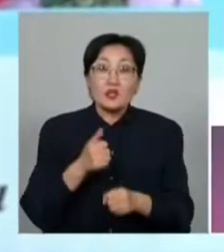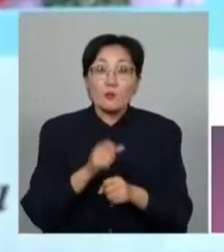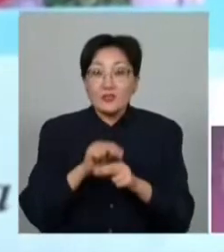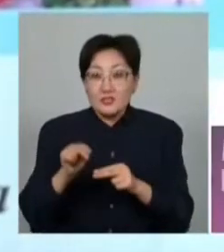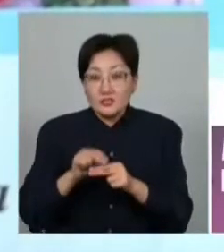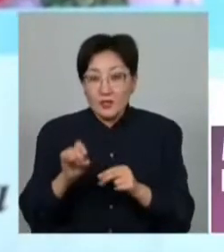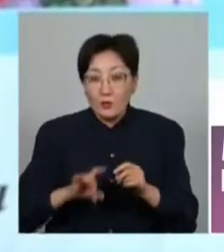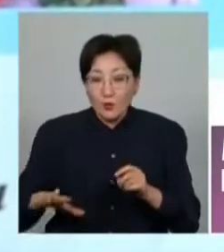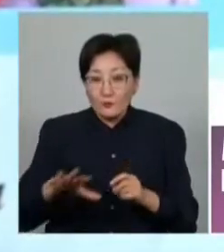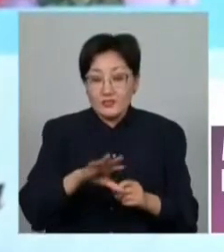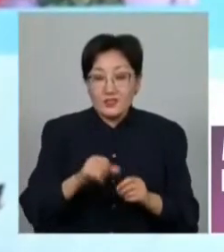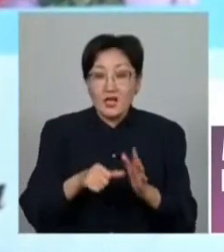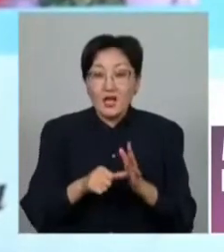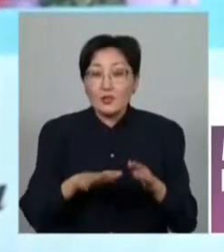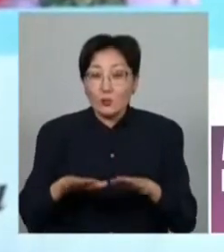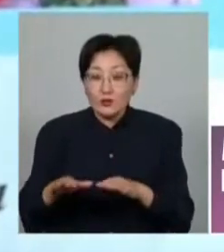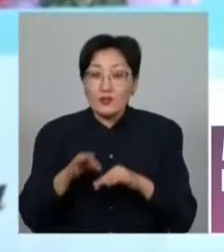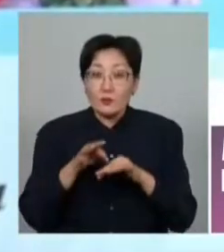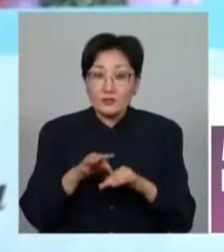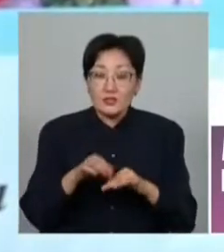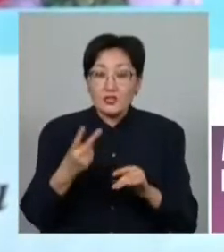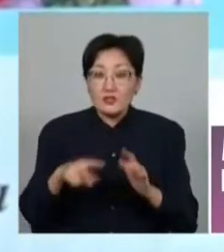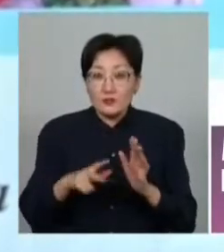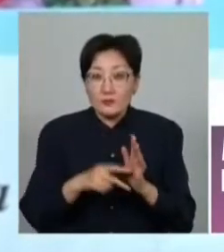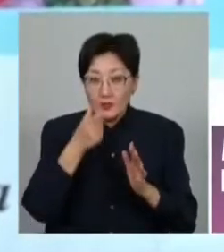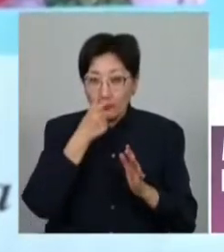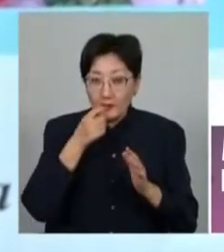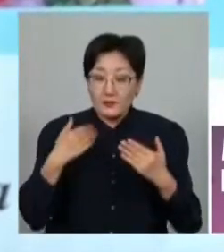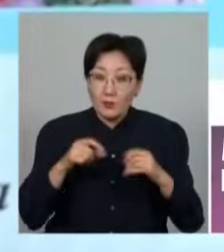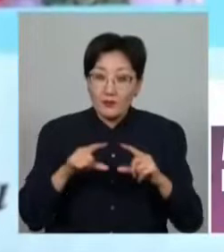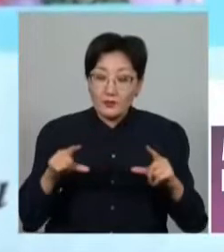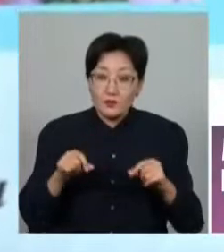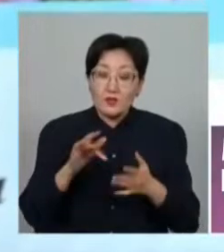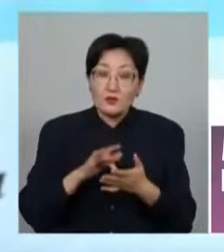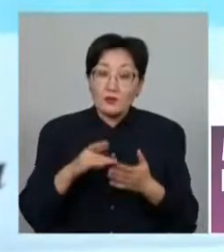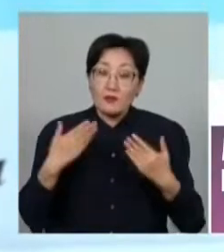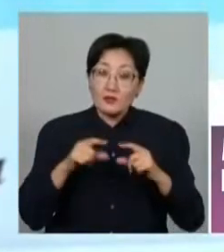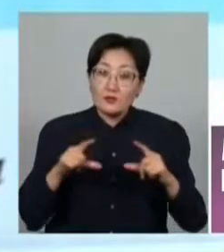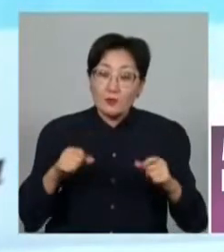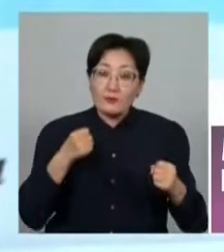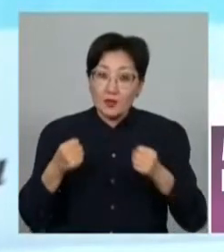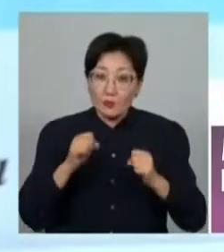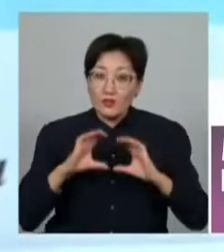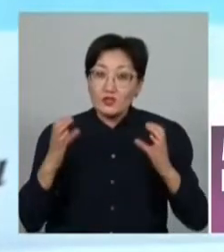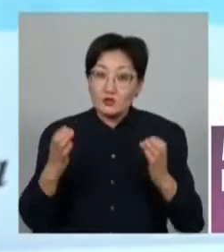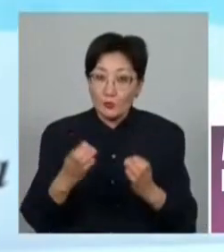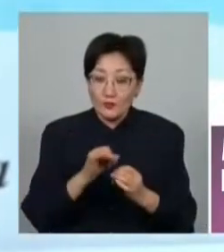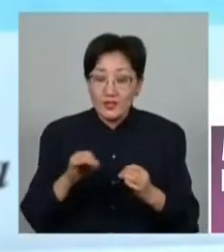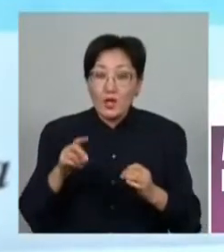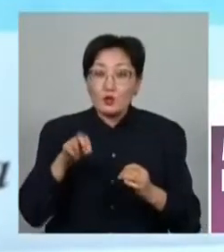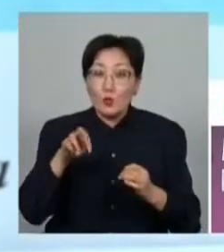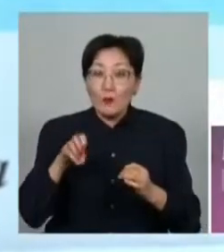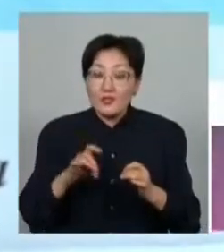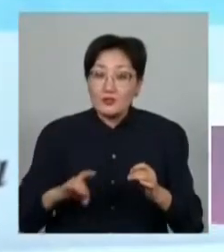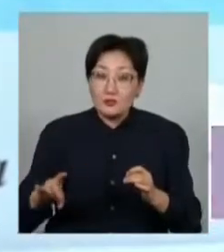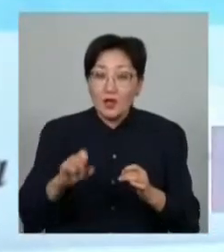курстар аудан аумағындағы 6 жерде өтеді. Атап айтсақ, 28 панфиловшылар паркінде, орталық саябақ пен спорт алаңдарында, сондай-ақ Думан шағын